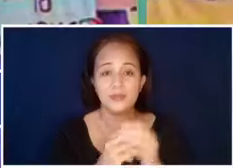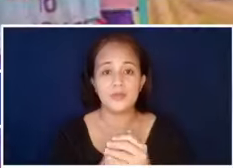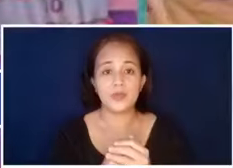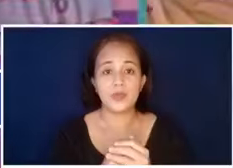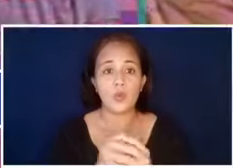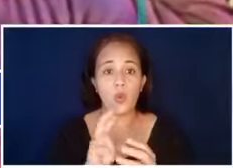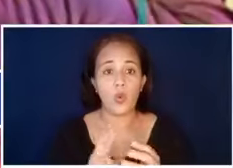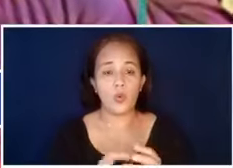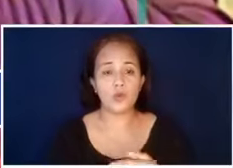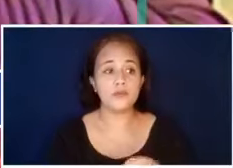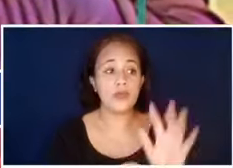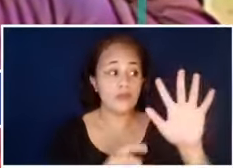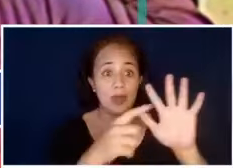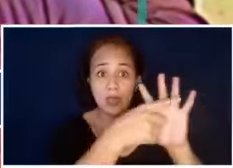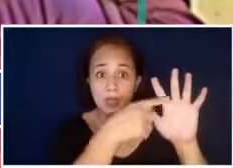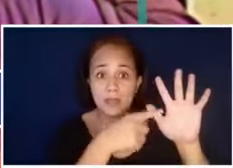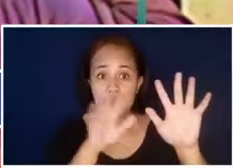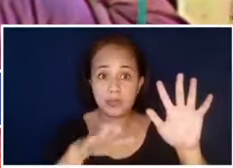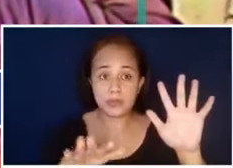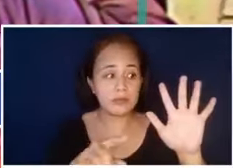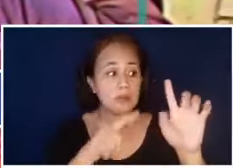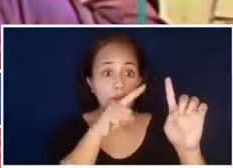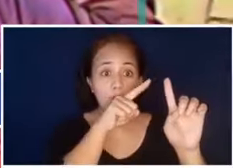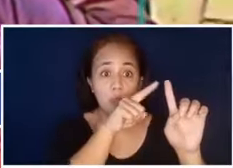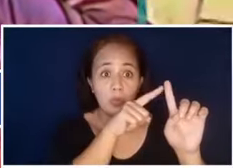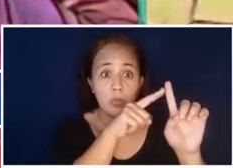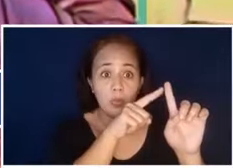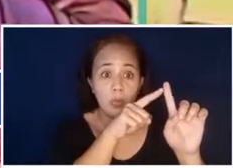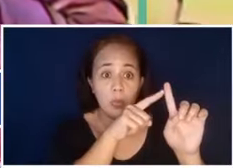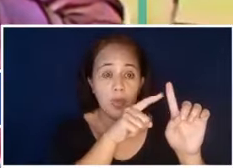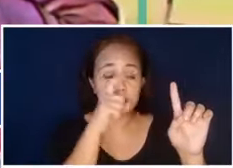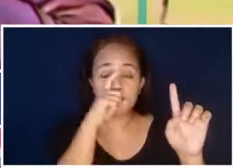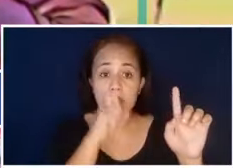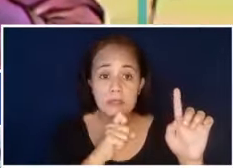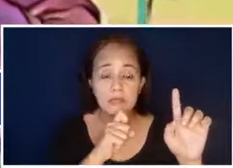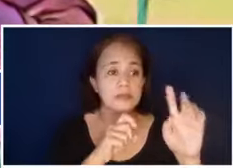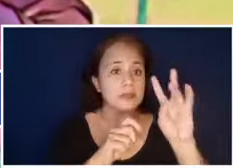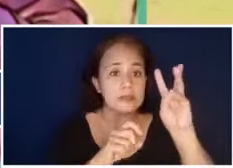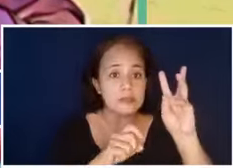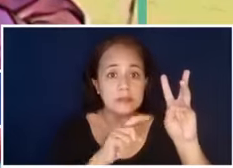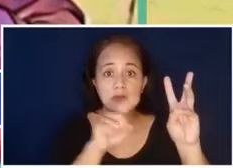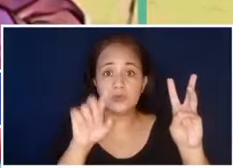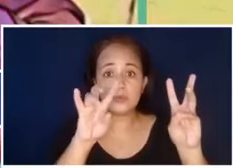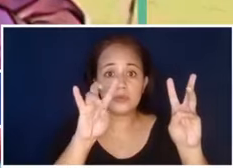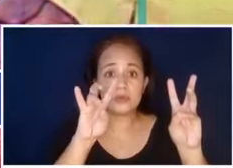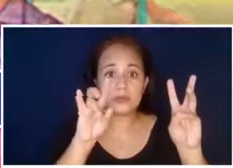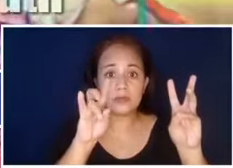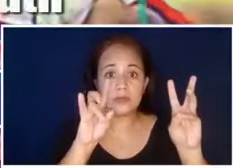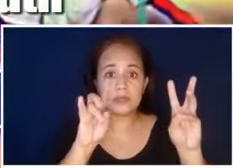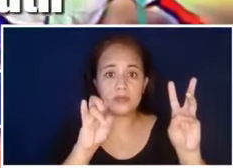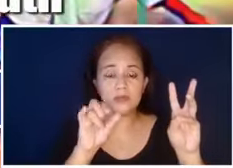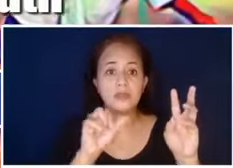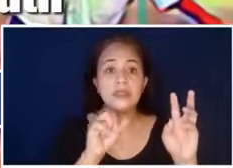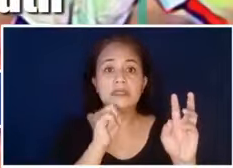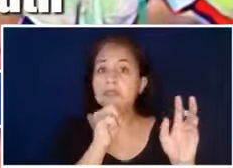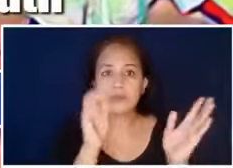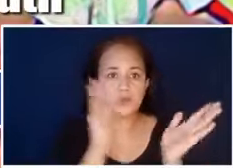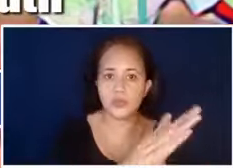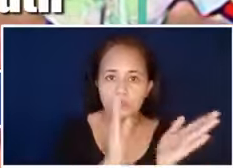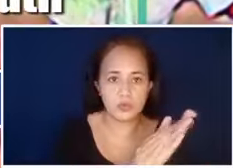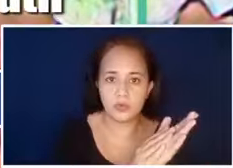262 milyon o isa sa bawat 5 bata at kabataan sa pagitan ng edad na 6 at 17 ang wala